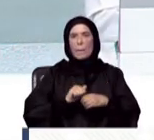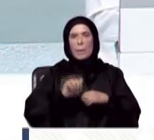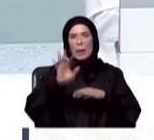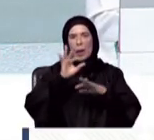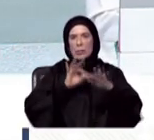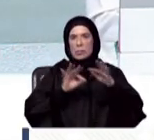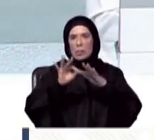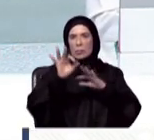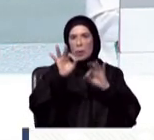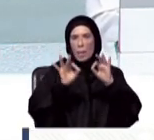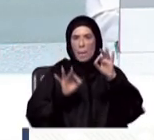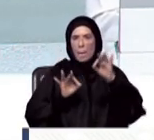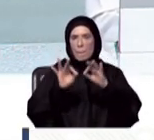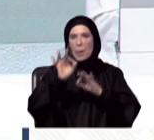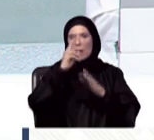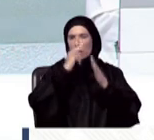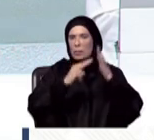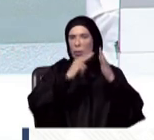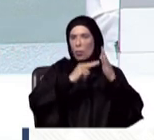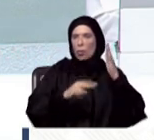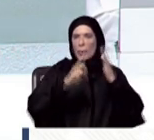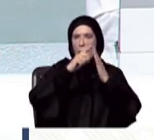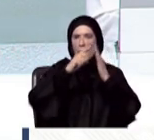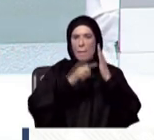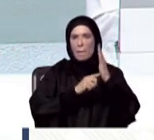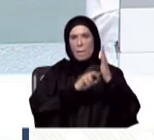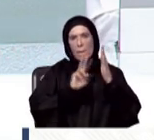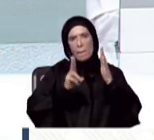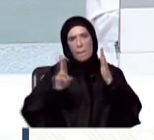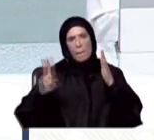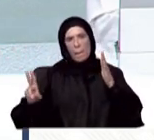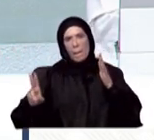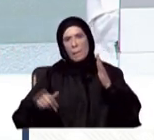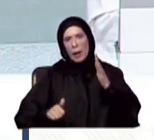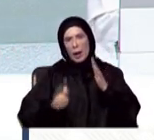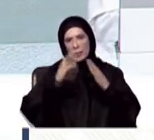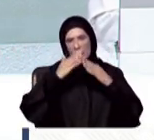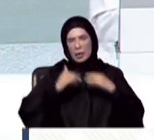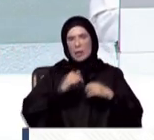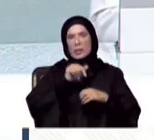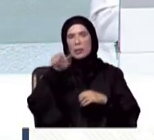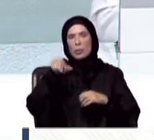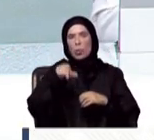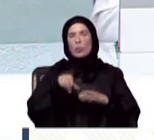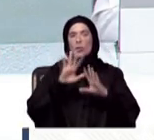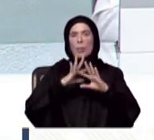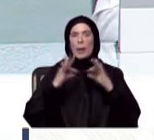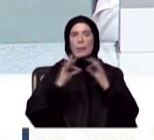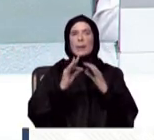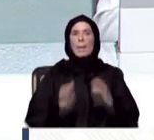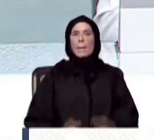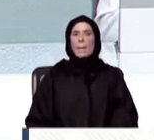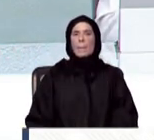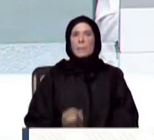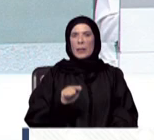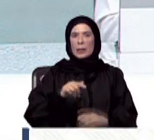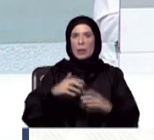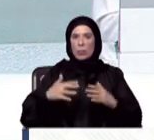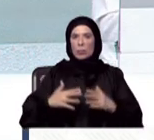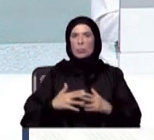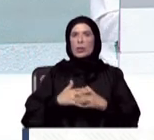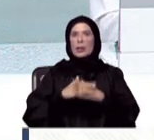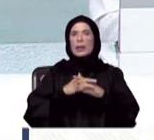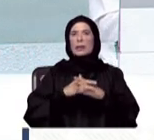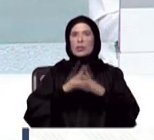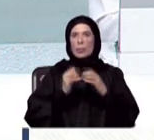تشكيل السياسات وسن التشريعات والقوانين التي تضمن تحسين صحه الافراد والمجتمعات جاء ذلك